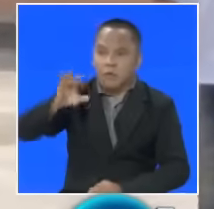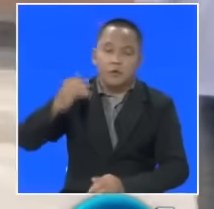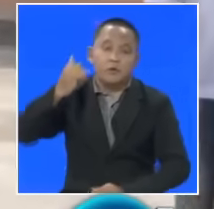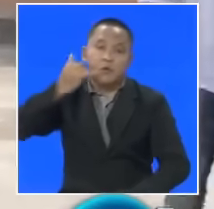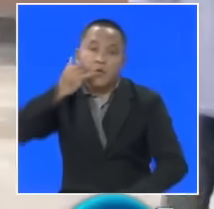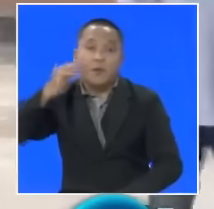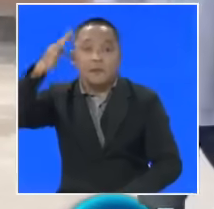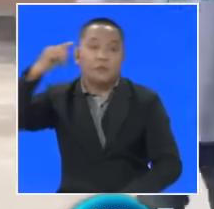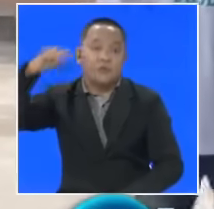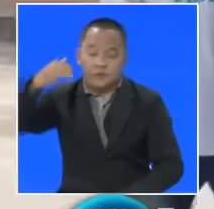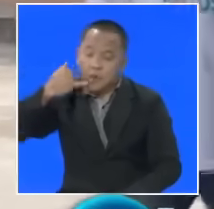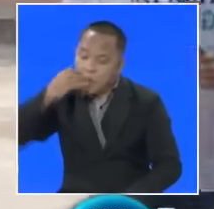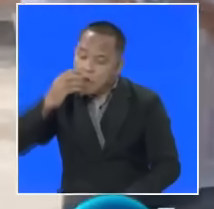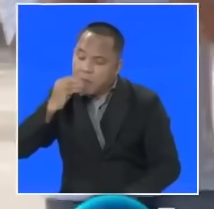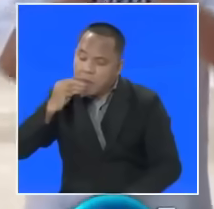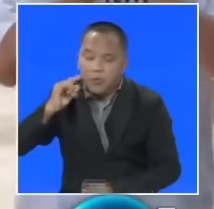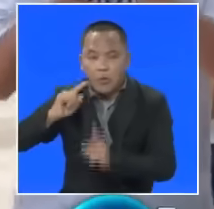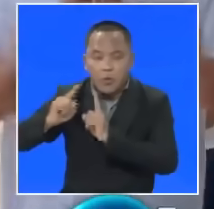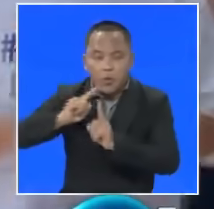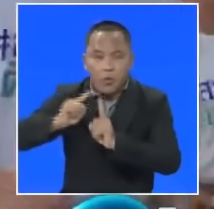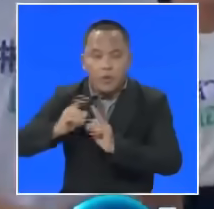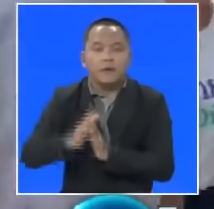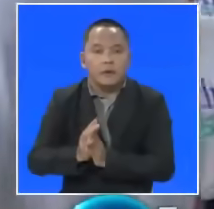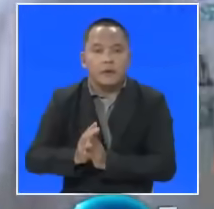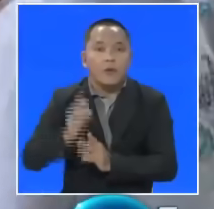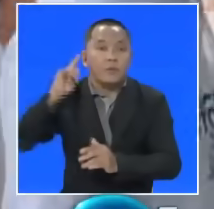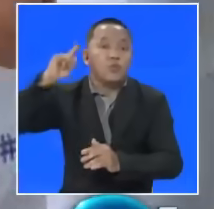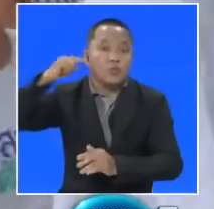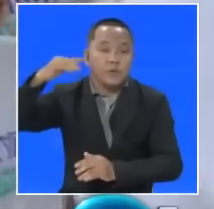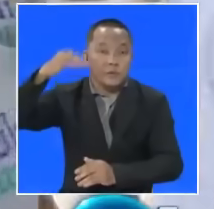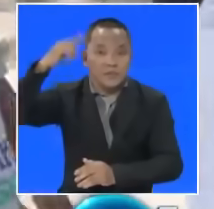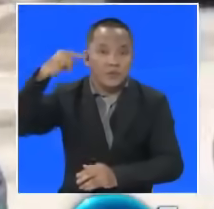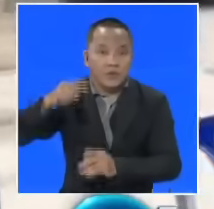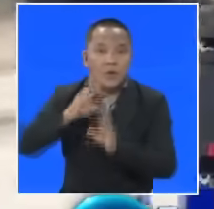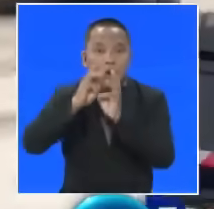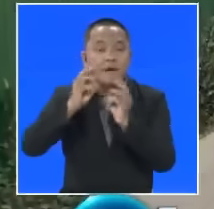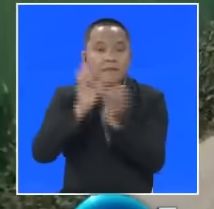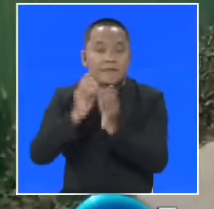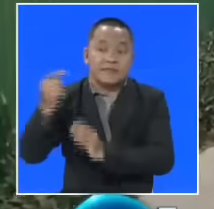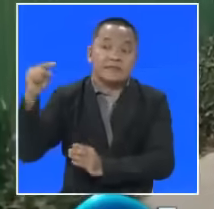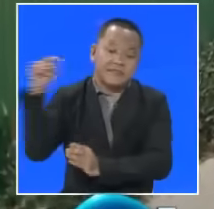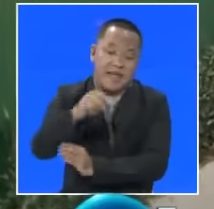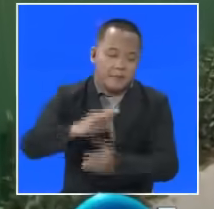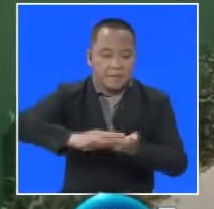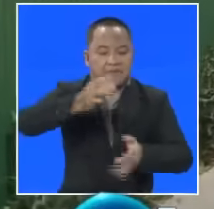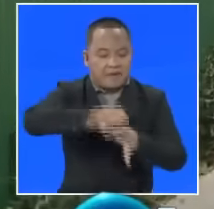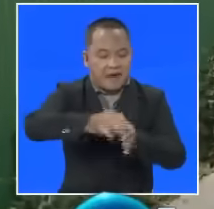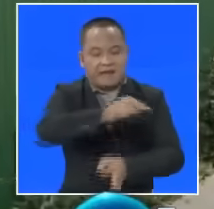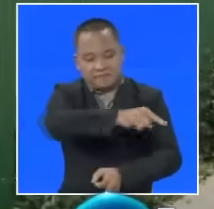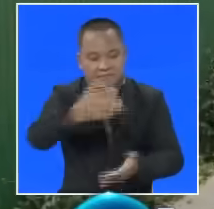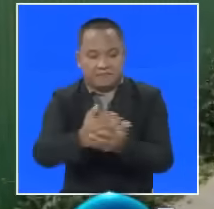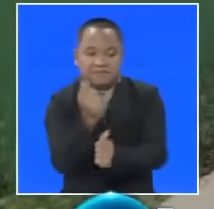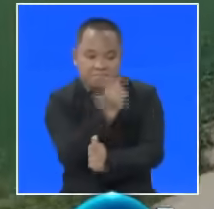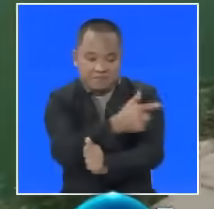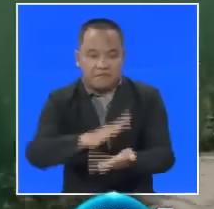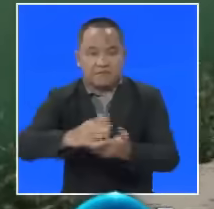รศัพท์ไปหาพี่สาวนะคะทำให้ทราบข้อเท็จจริงว่าตัวของพี่สาวถูกเว็บพนันว่าจ้างให้ไปเปิดบัญชีม้าแล้ว